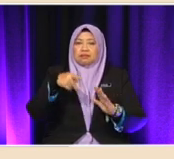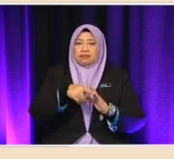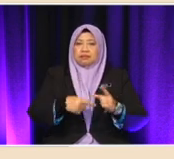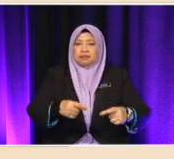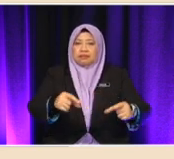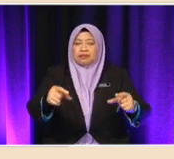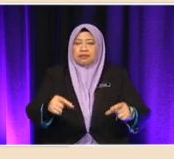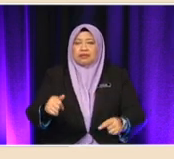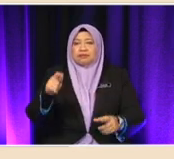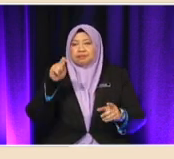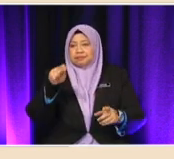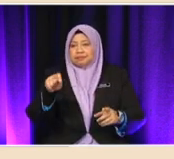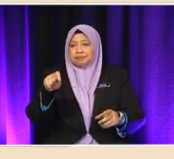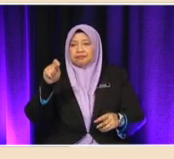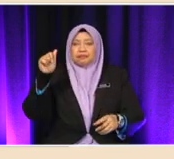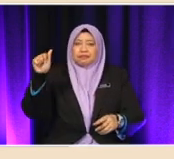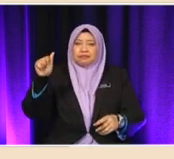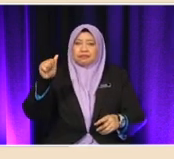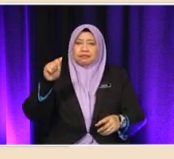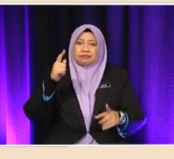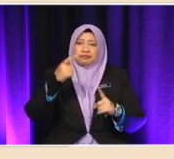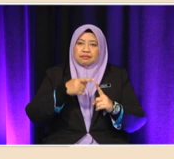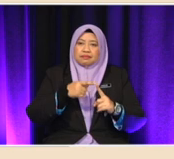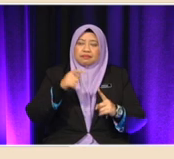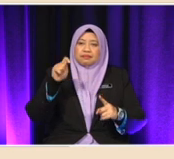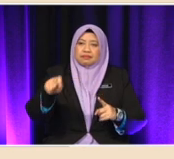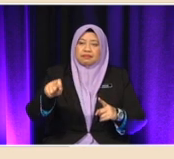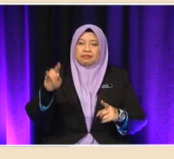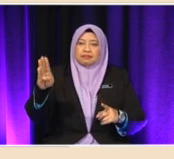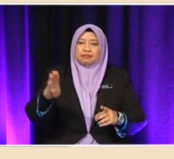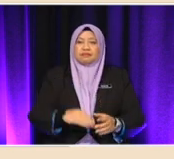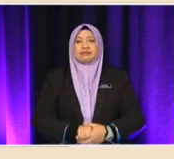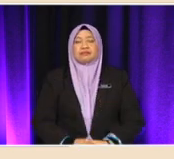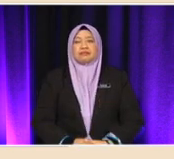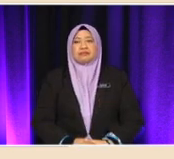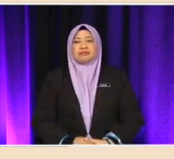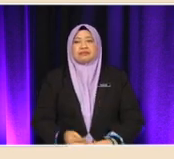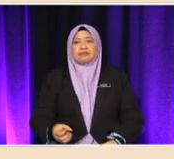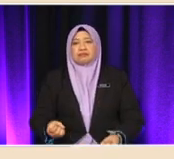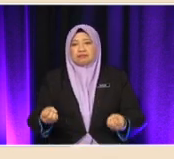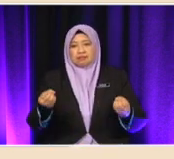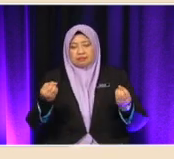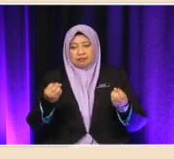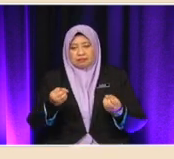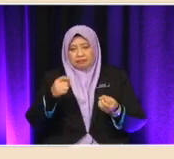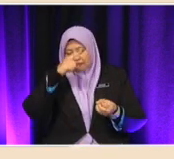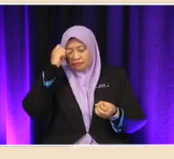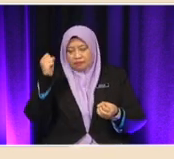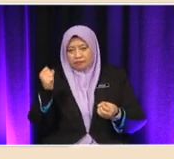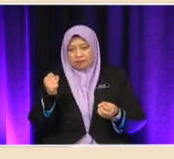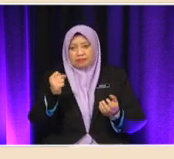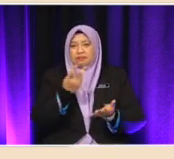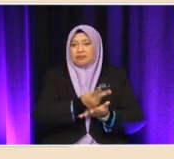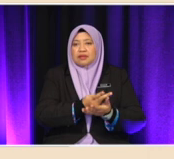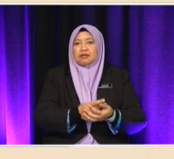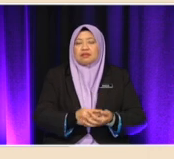ke titik B kita lihat titik e ke titik B menyebabkan quantity akan menjadi